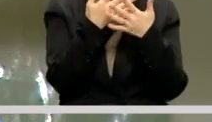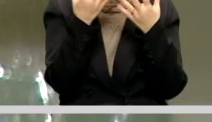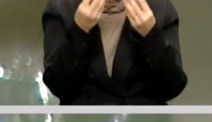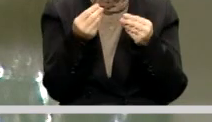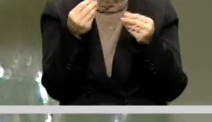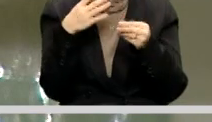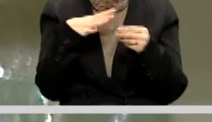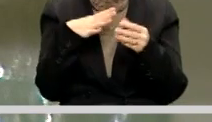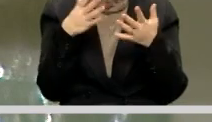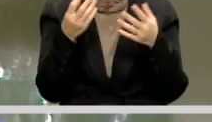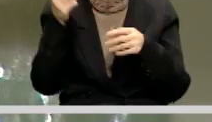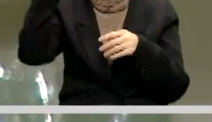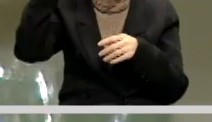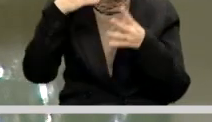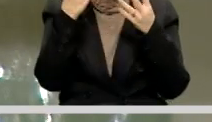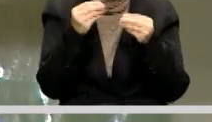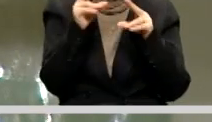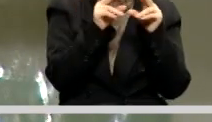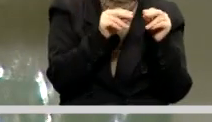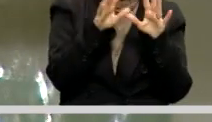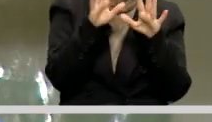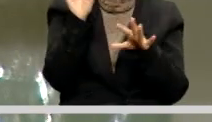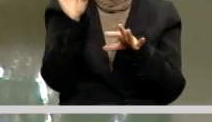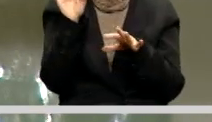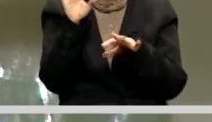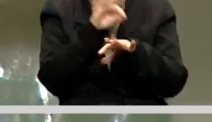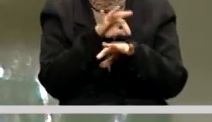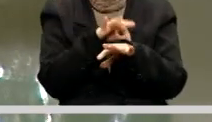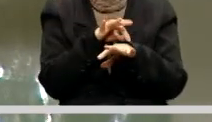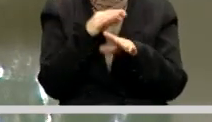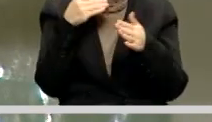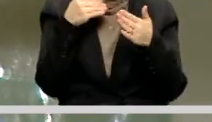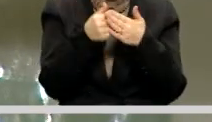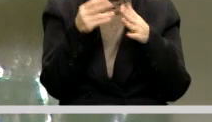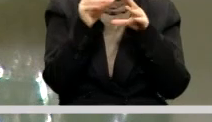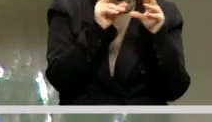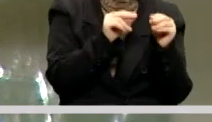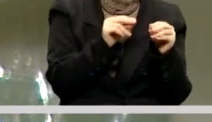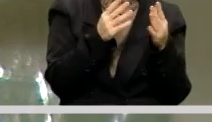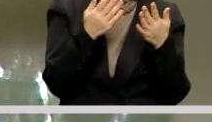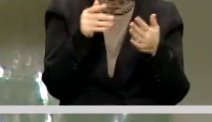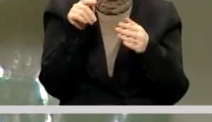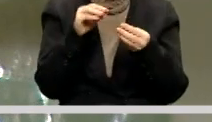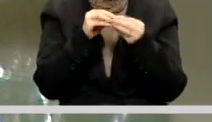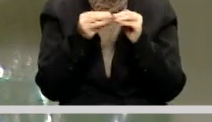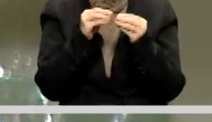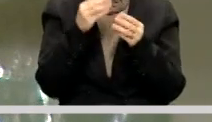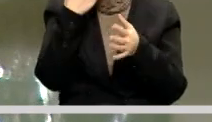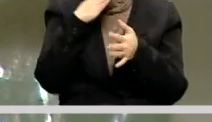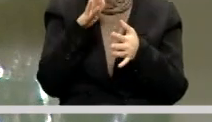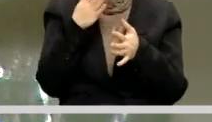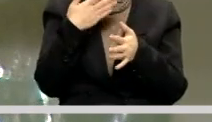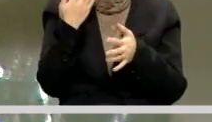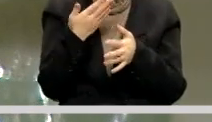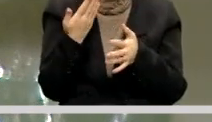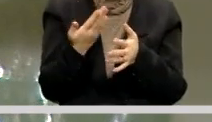ışık olursa uyuyamam. 15 dakikaya kadar dalıyorum zannediyorum. Ama mesela tüm bunlarla birlikte herhangi bir sorun yok diyelim uykumuzla ilgili. En